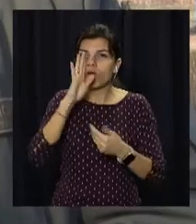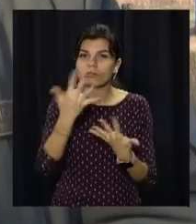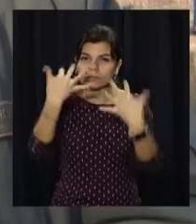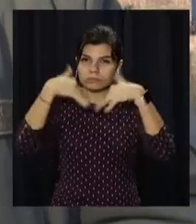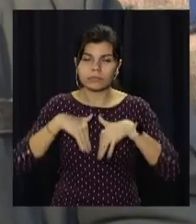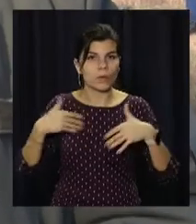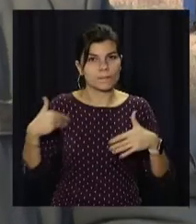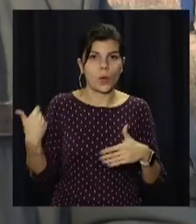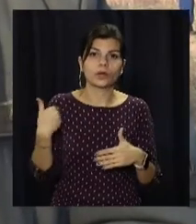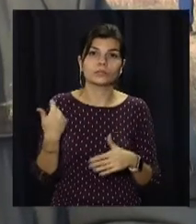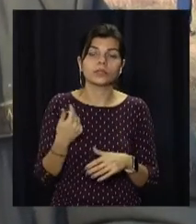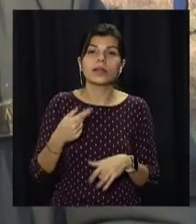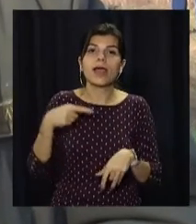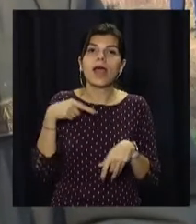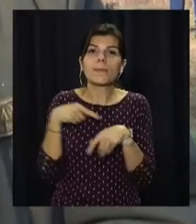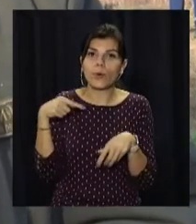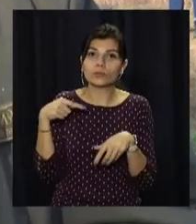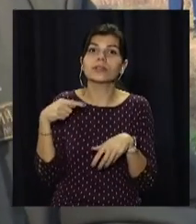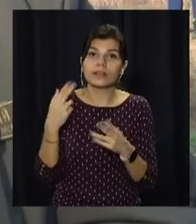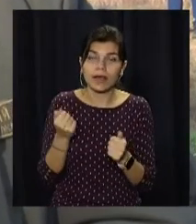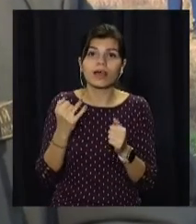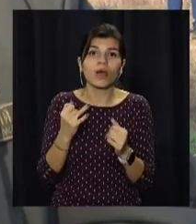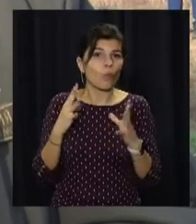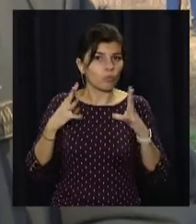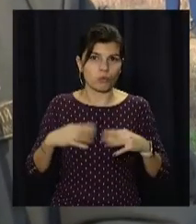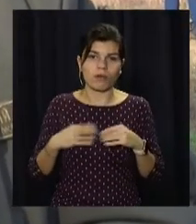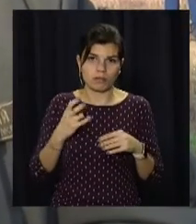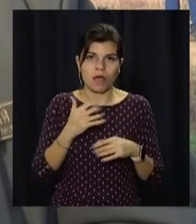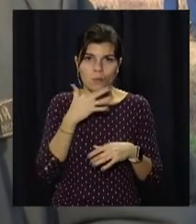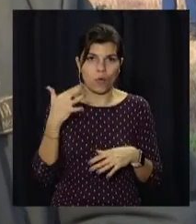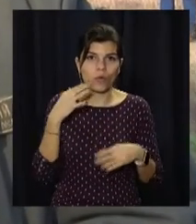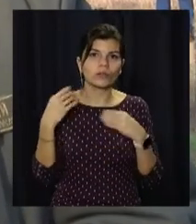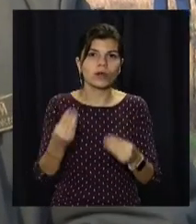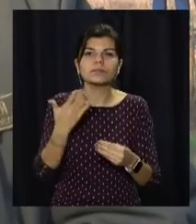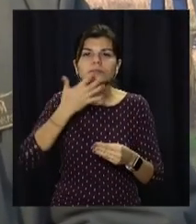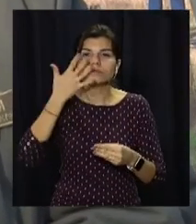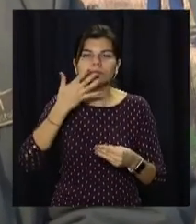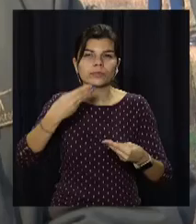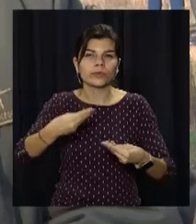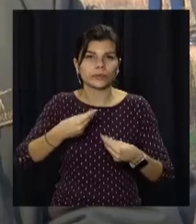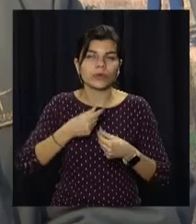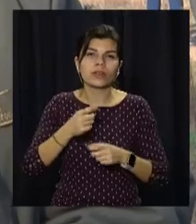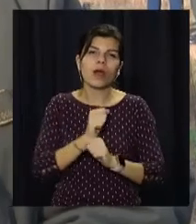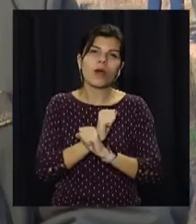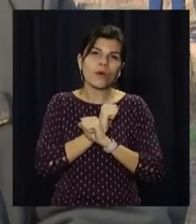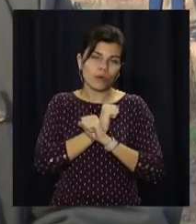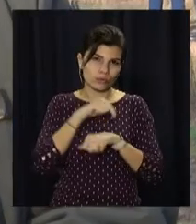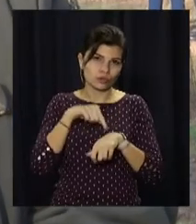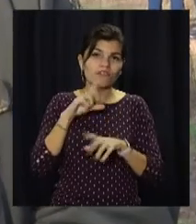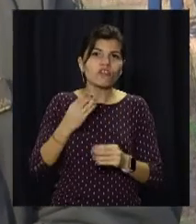набираєшся не то, що емоціями, воно успокаює намного. Ну, ти віддихаєш.